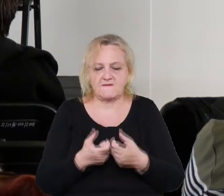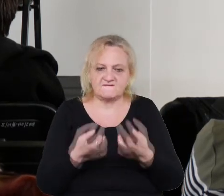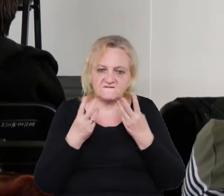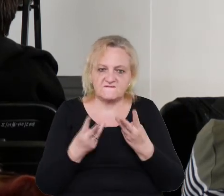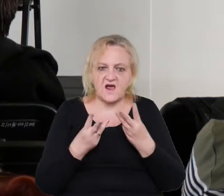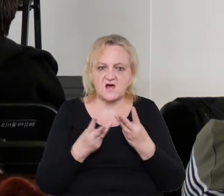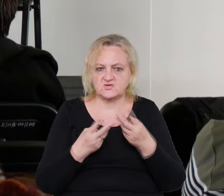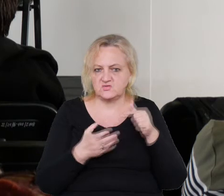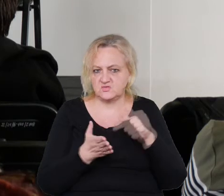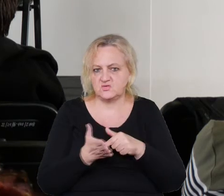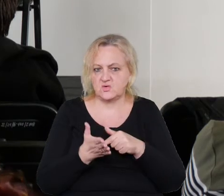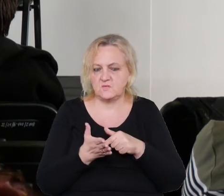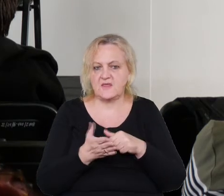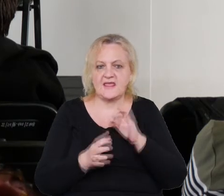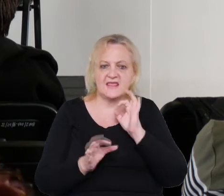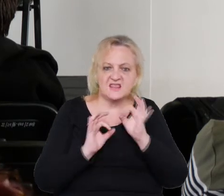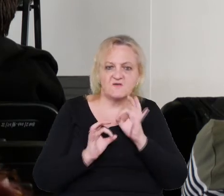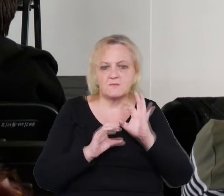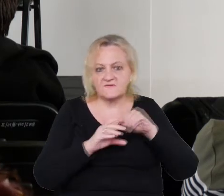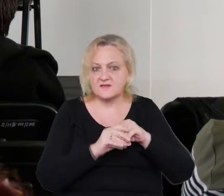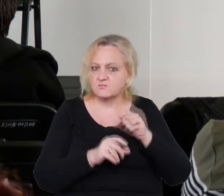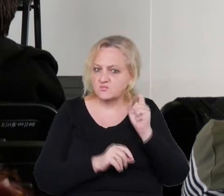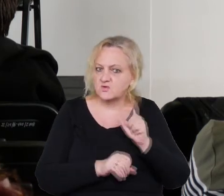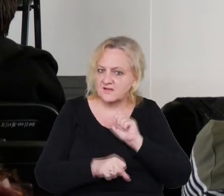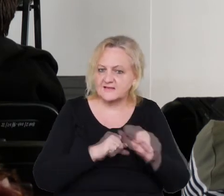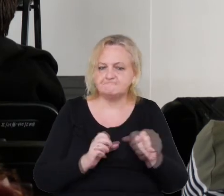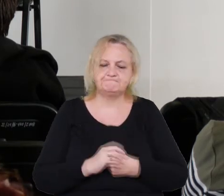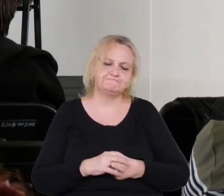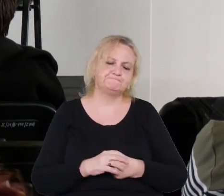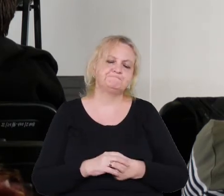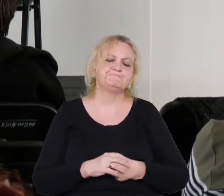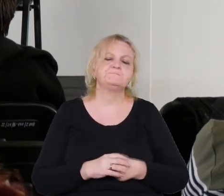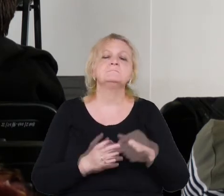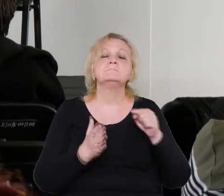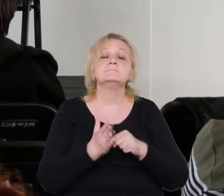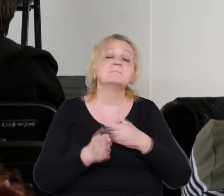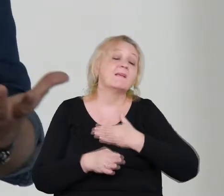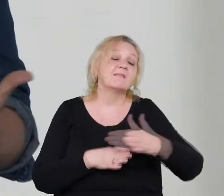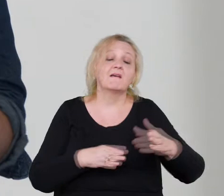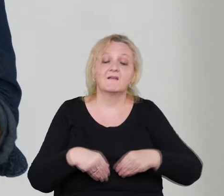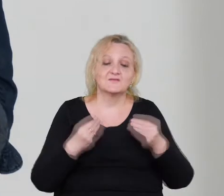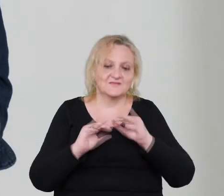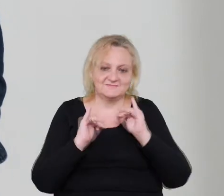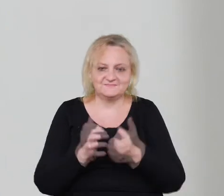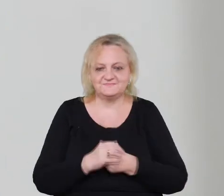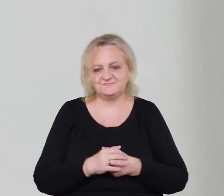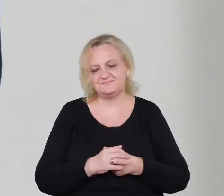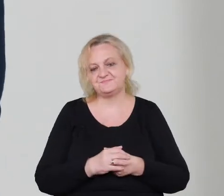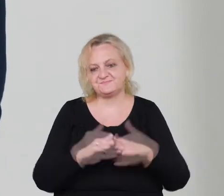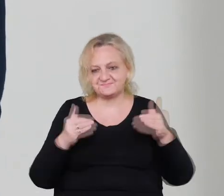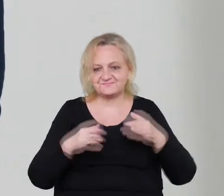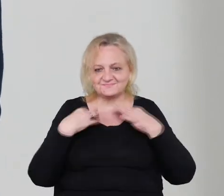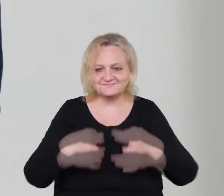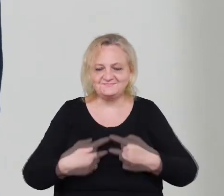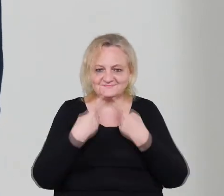ważne architektura informacyjna w tym wszystkim jest natomiast jak to się będzie dalej rozwijać No mogę